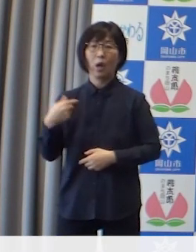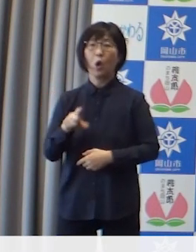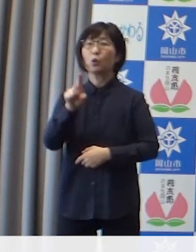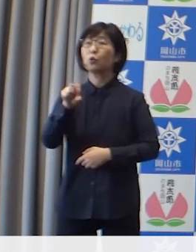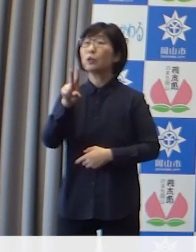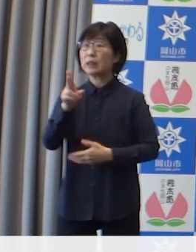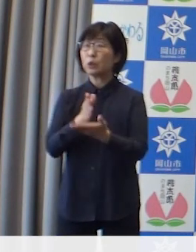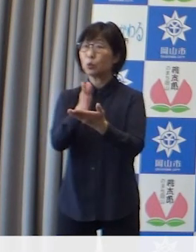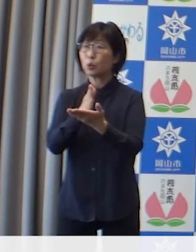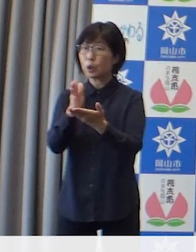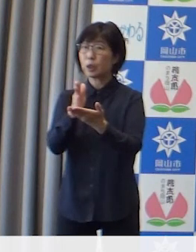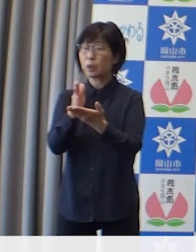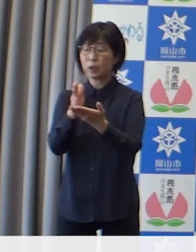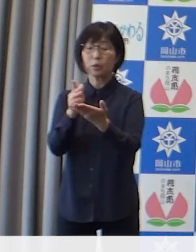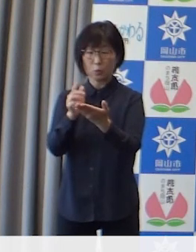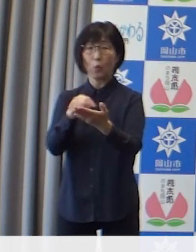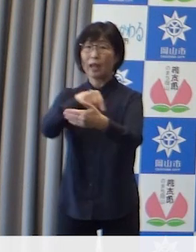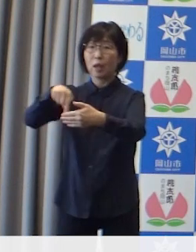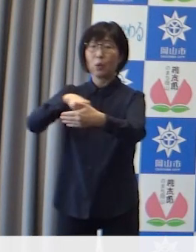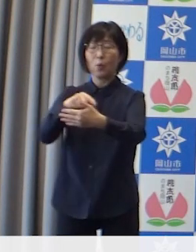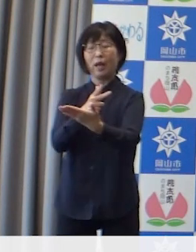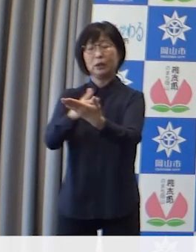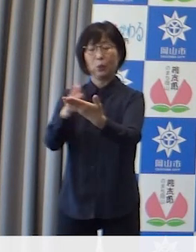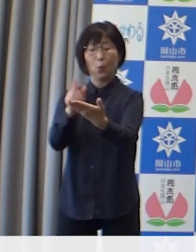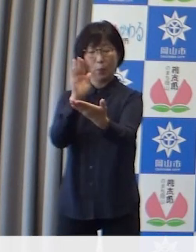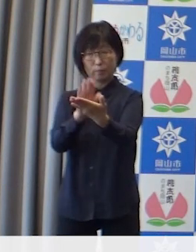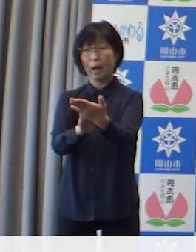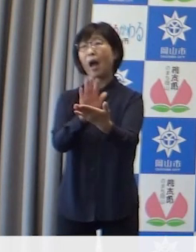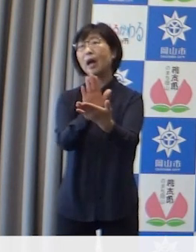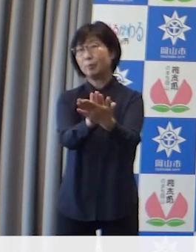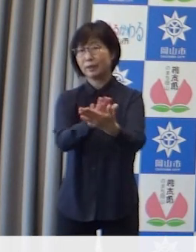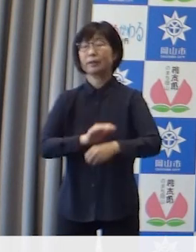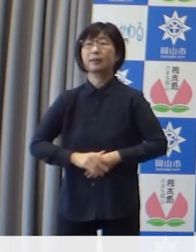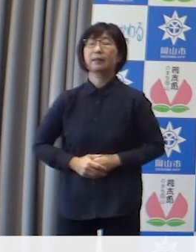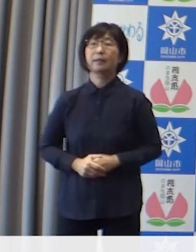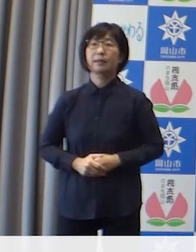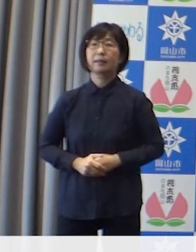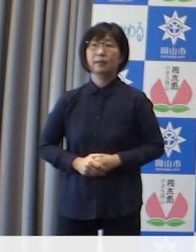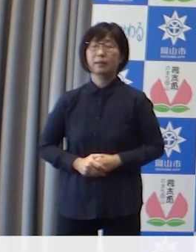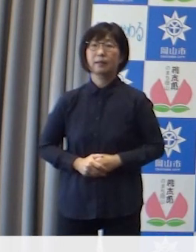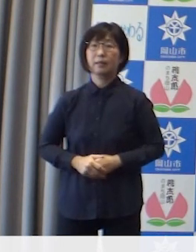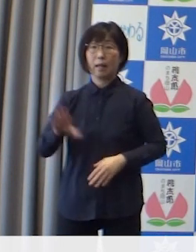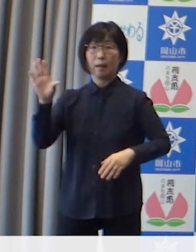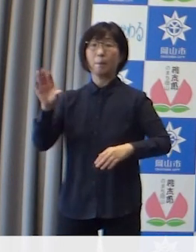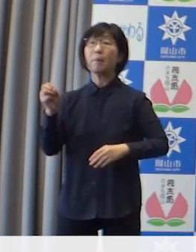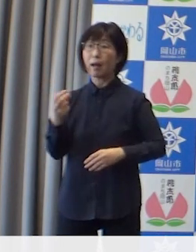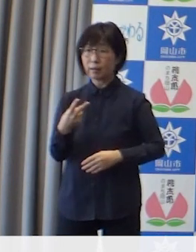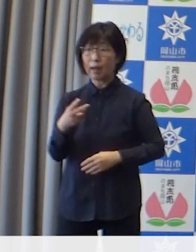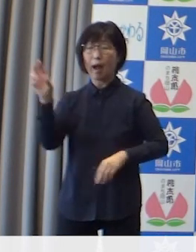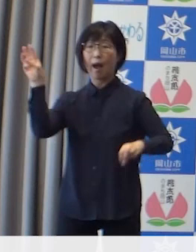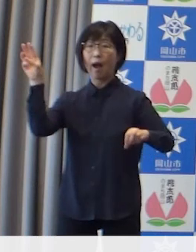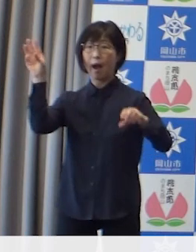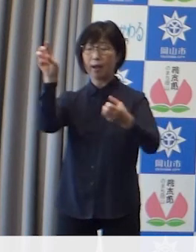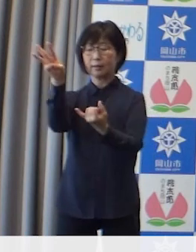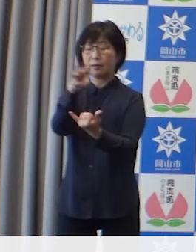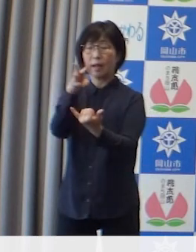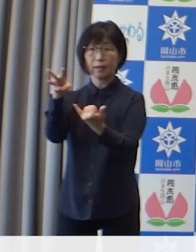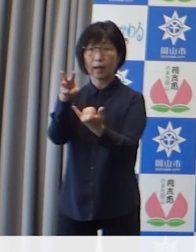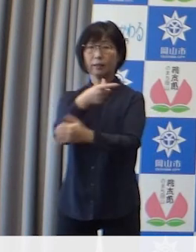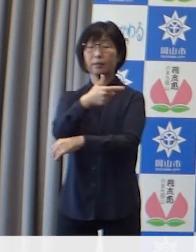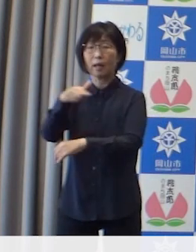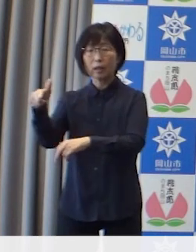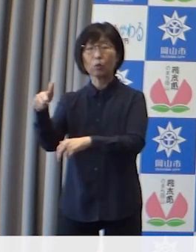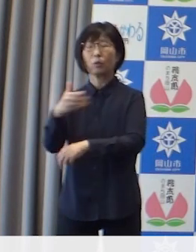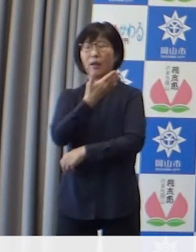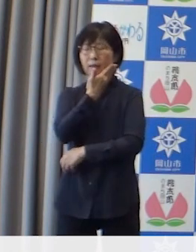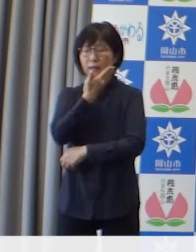にあると思いますので、ご覧をいただきたいと思います。なお、災害などの市政に関わる重要な